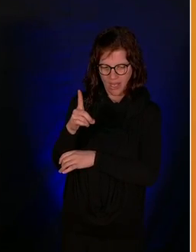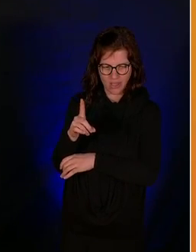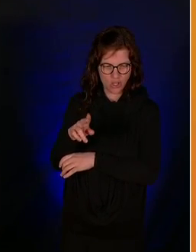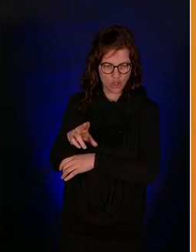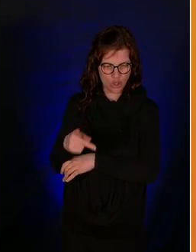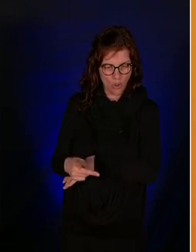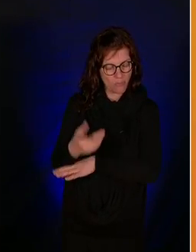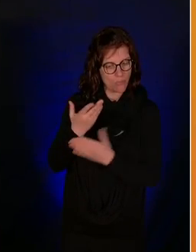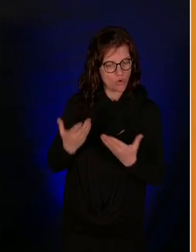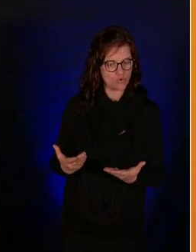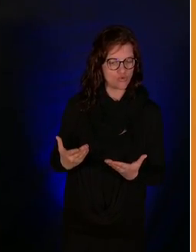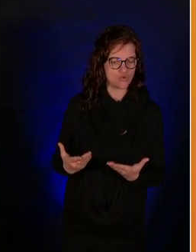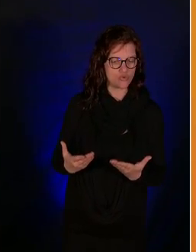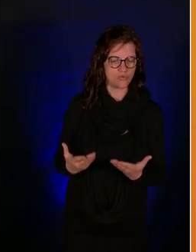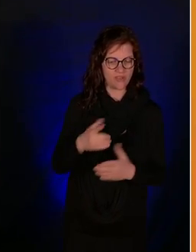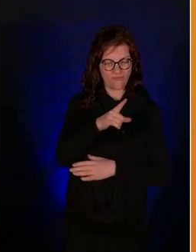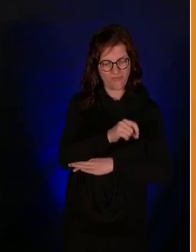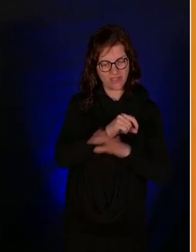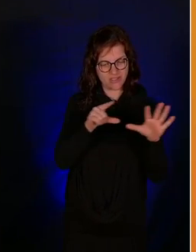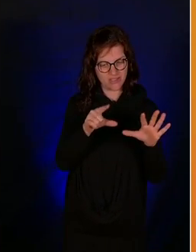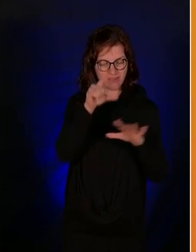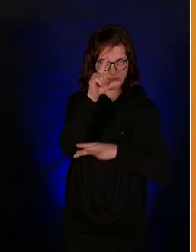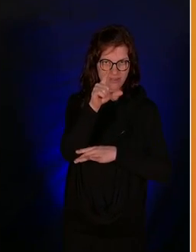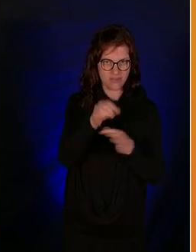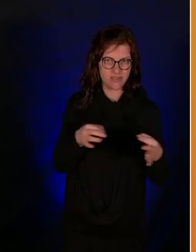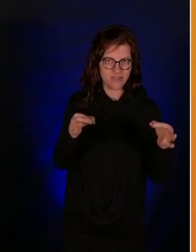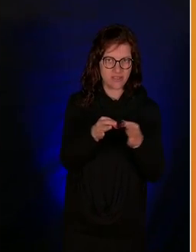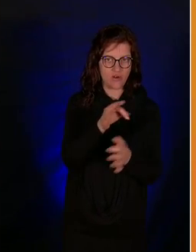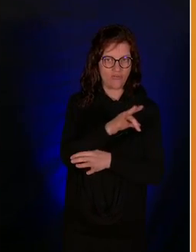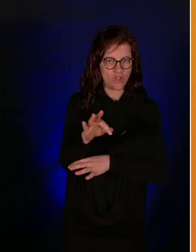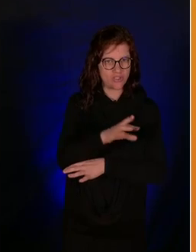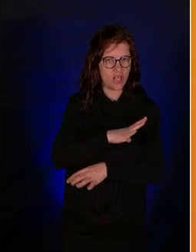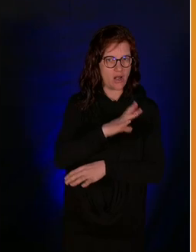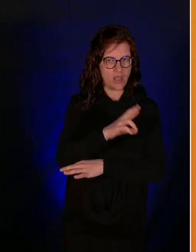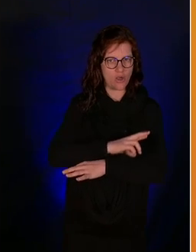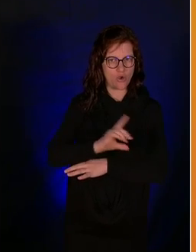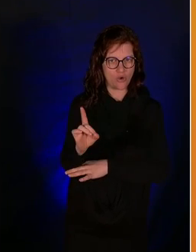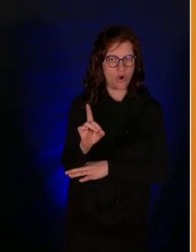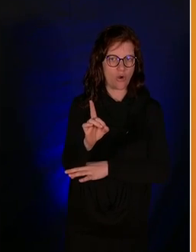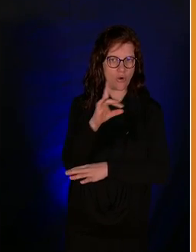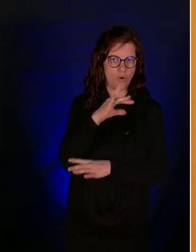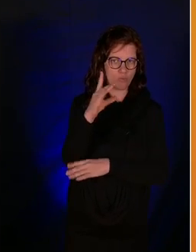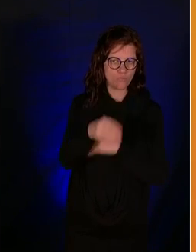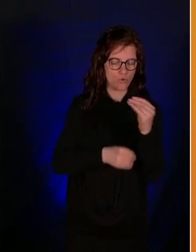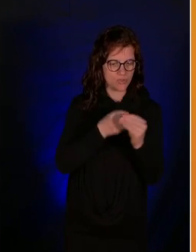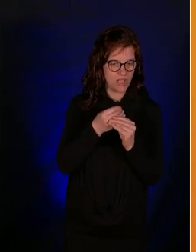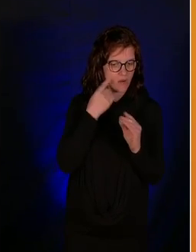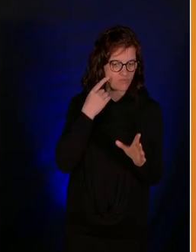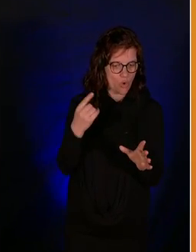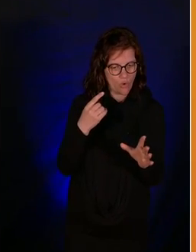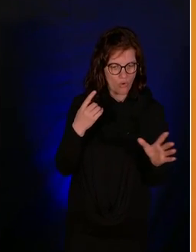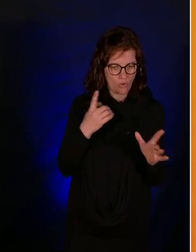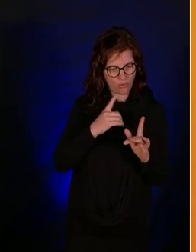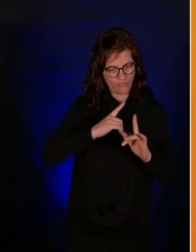qui a aujourd'hui 27 salles en France. Il y a les leaders, il y a le record mondial pour une franchise au niveau de nombre de